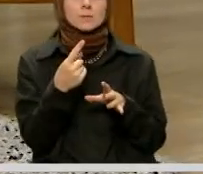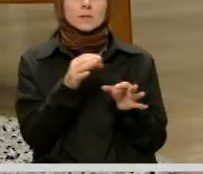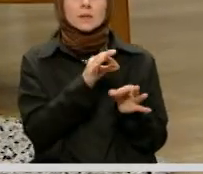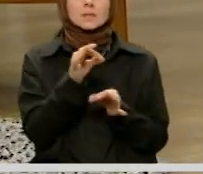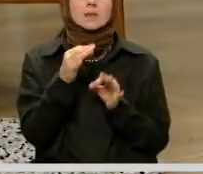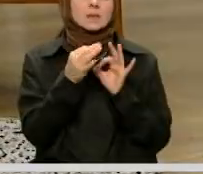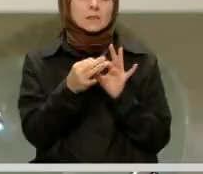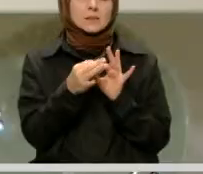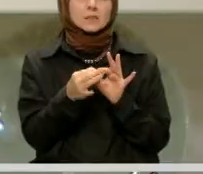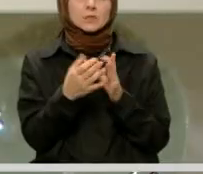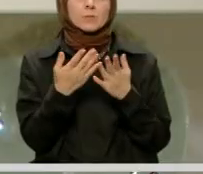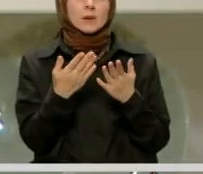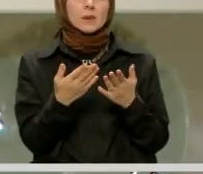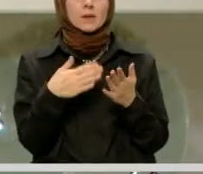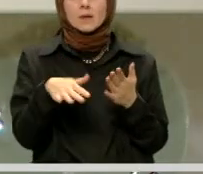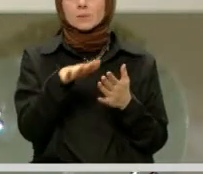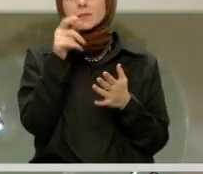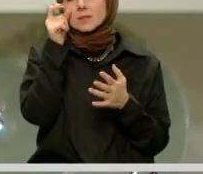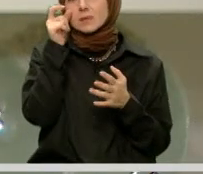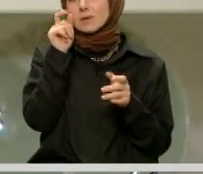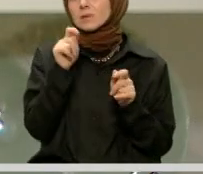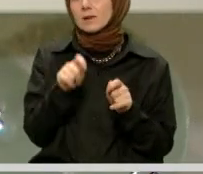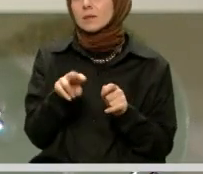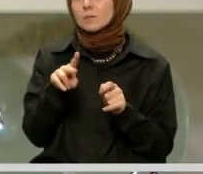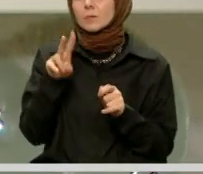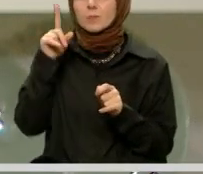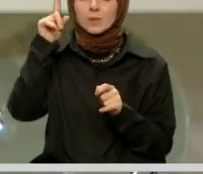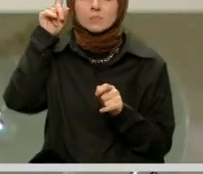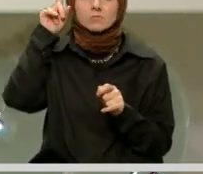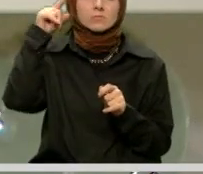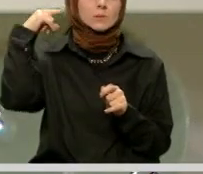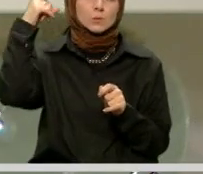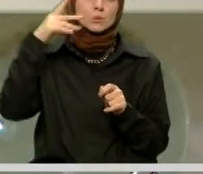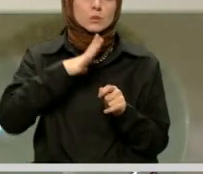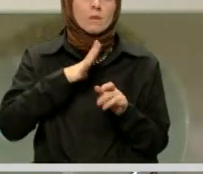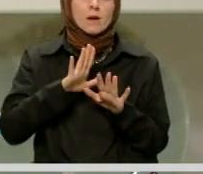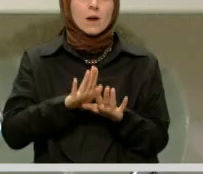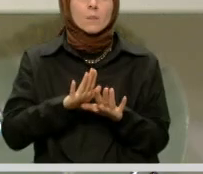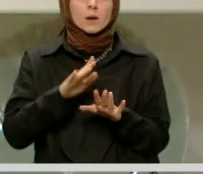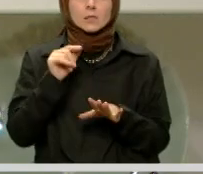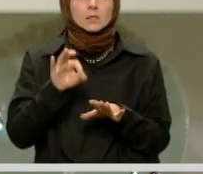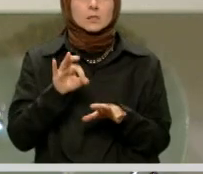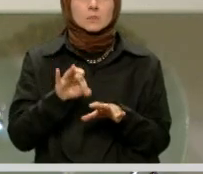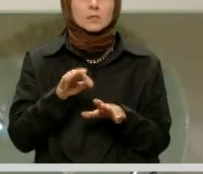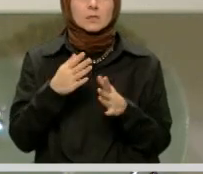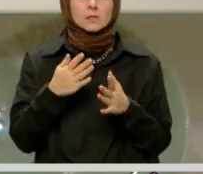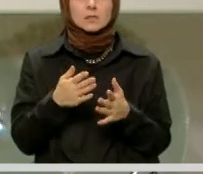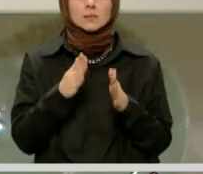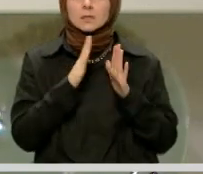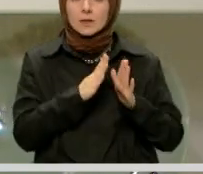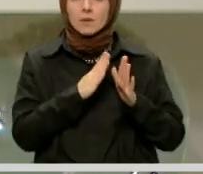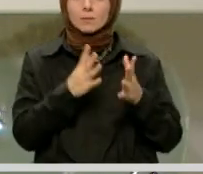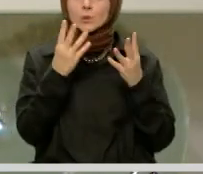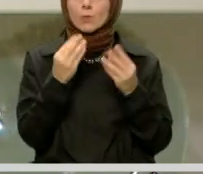insanlarla etkileşimimize, temasımıza, hepsine dikkat edelim gibi bir bilincimiz var. Ama ben şu an aktif bir ibadet halindeyim.